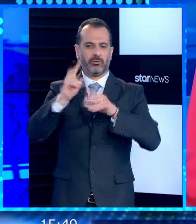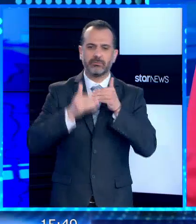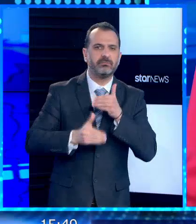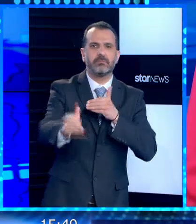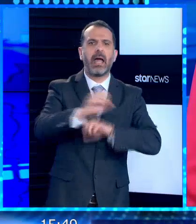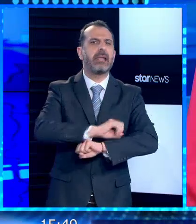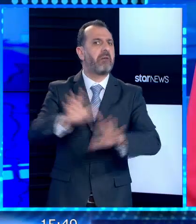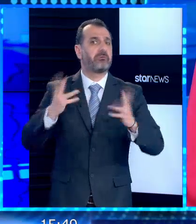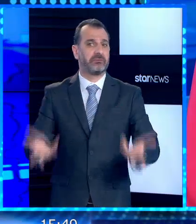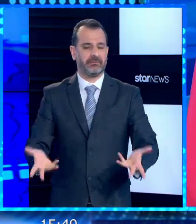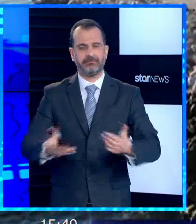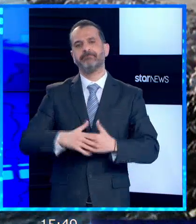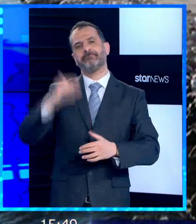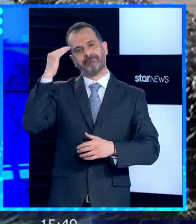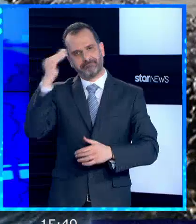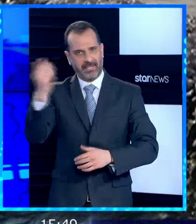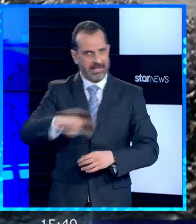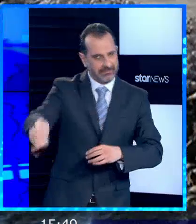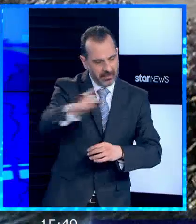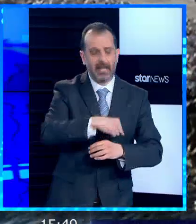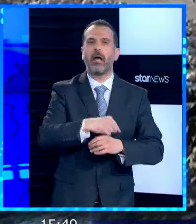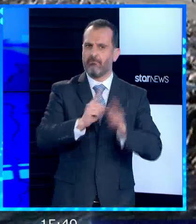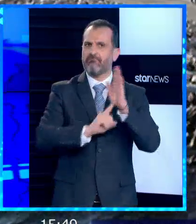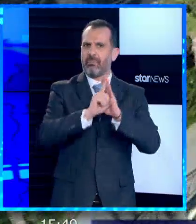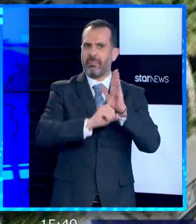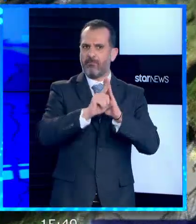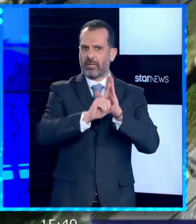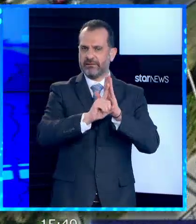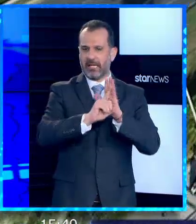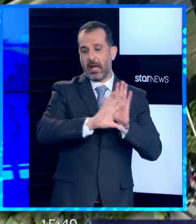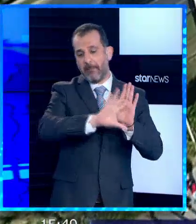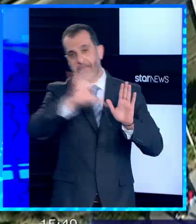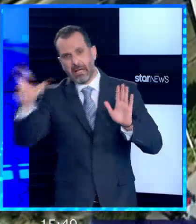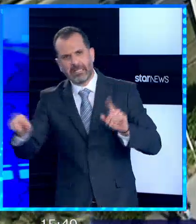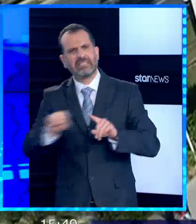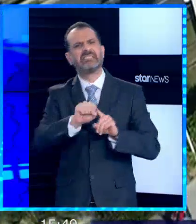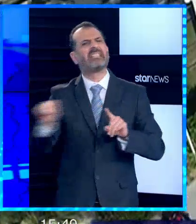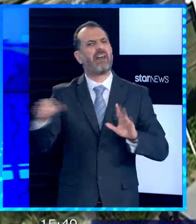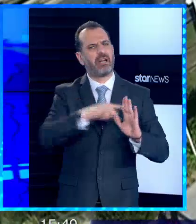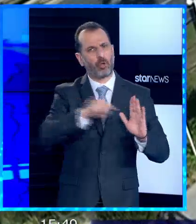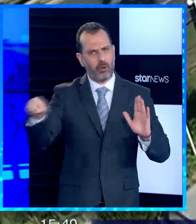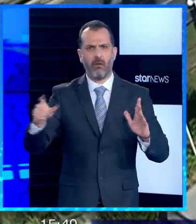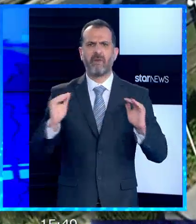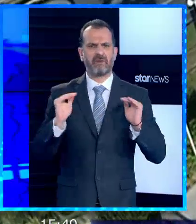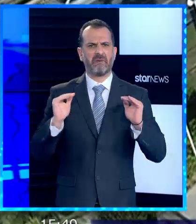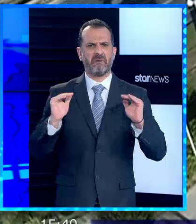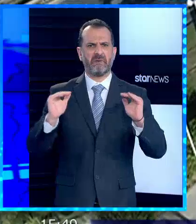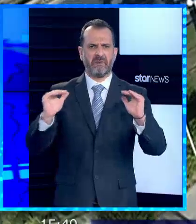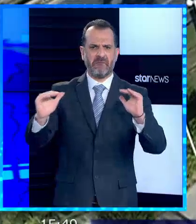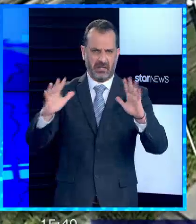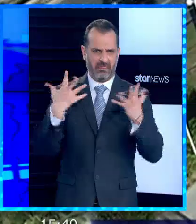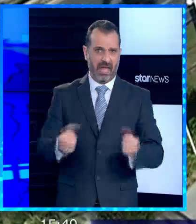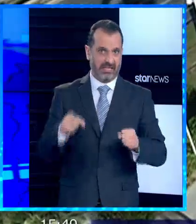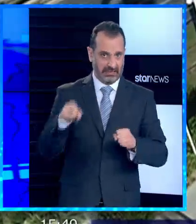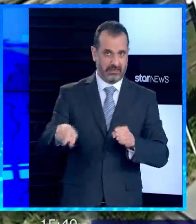Θοδωρή, καλό μεσημέρι. Καλό μεσημέρι και από μένα. Και η θερμοκρασία, από ό,τι φαίνεται, μέχρι και το Σάββατο τουλάχιστον θα διατηρηθεί σε αυτά τα επίπεδα. Και να